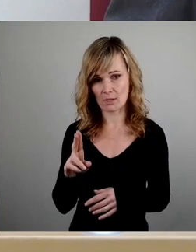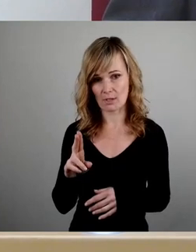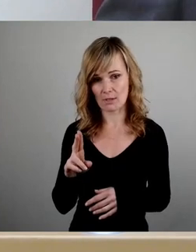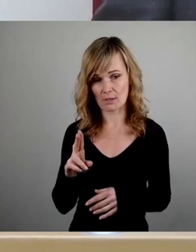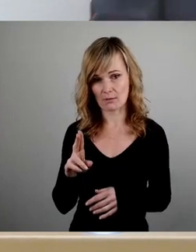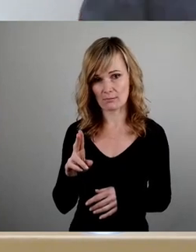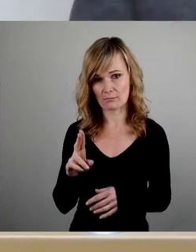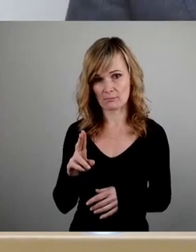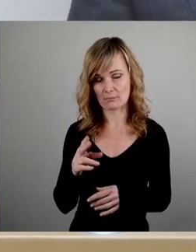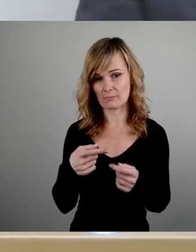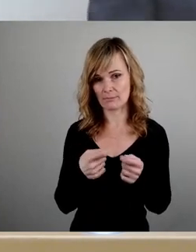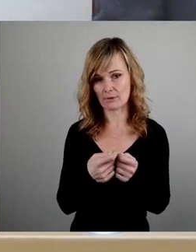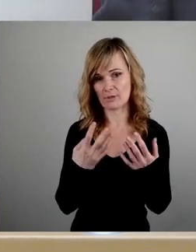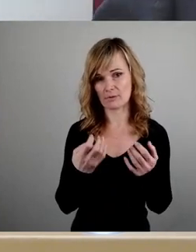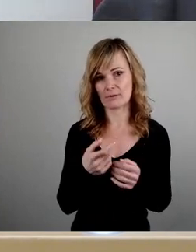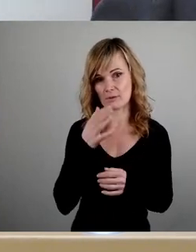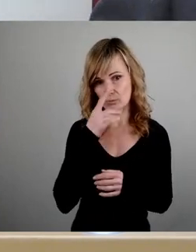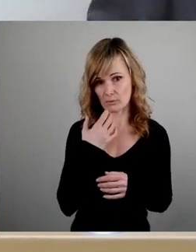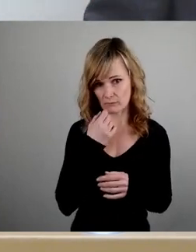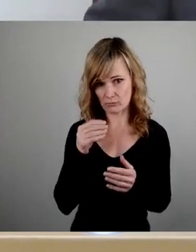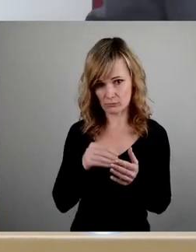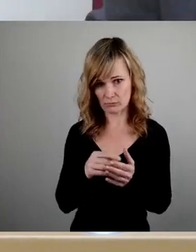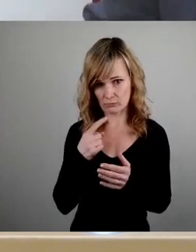90 Grünen die Einbringung gewünscht?